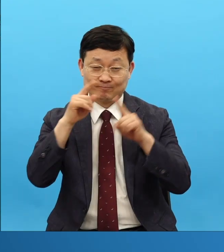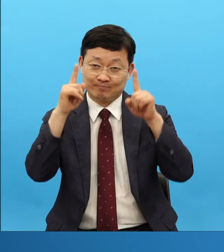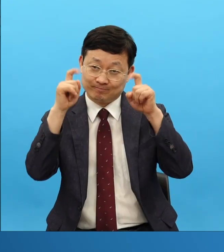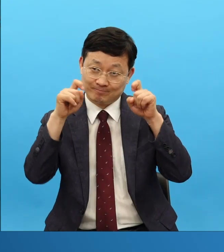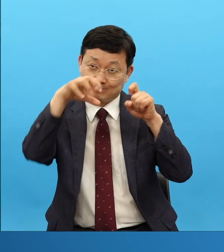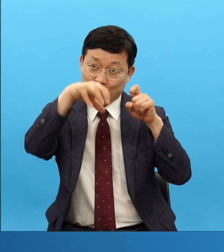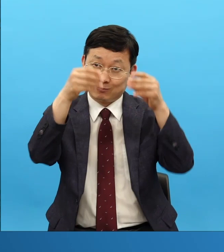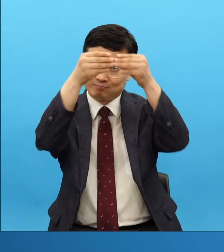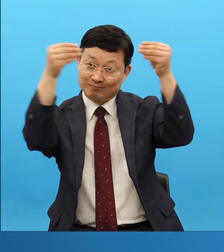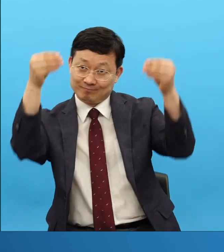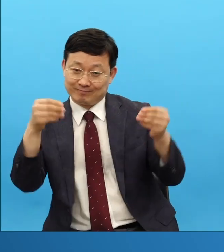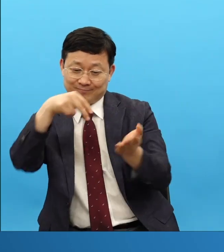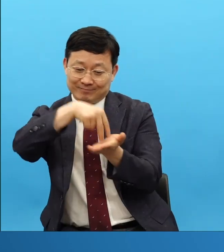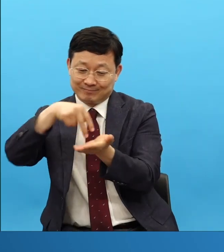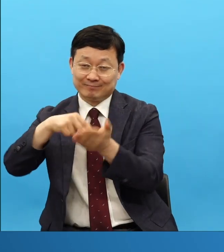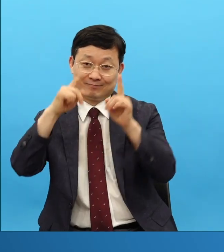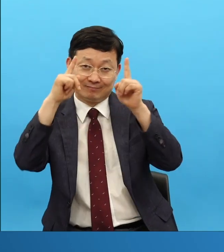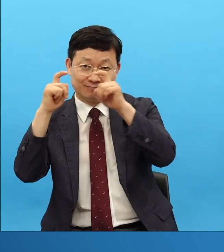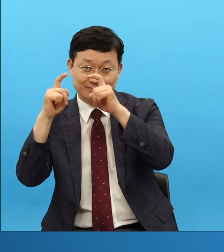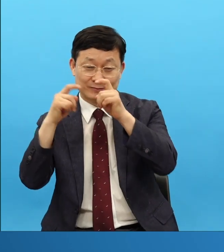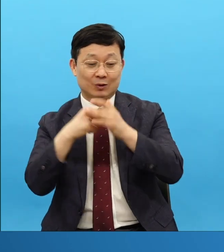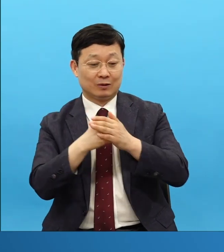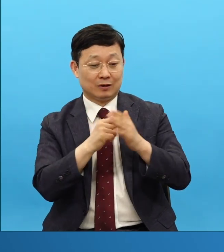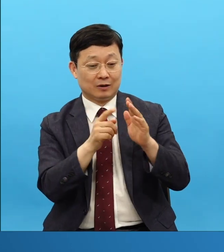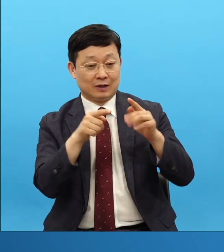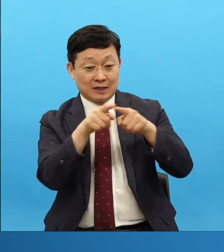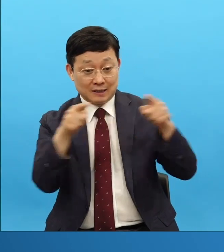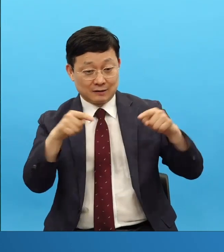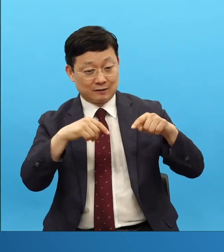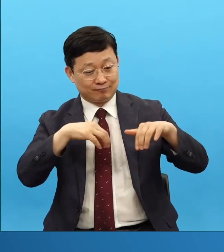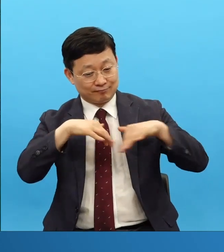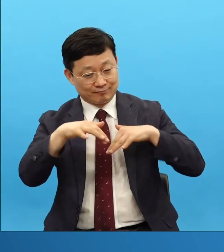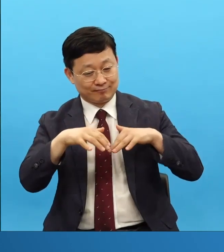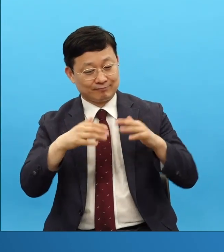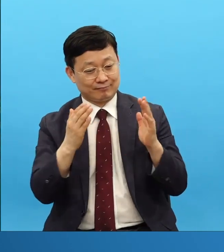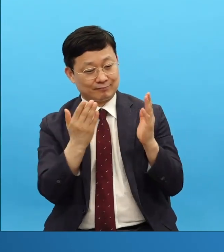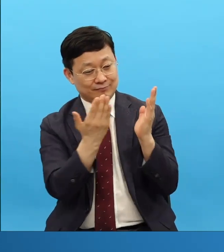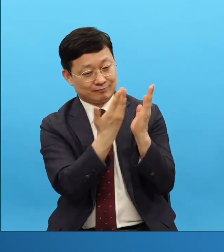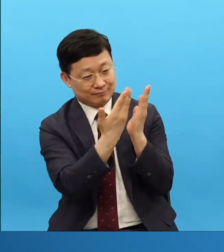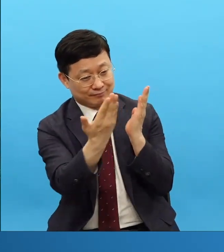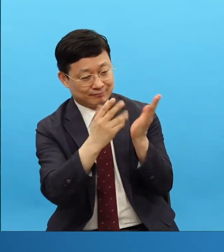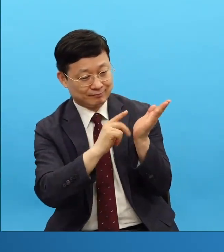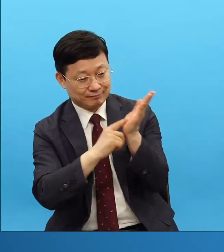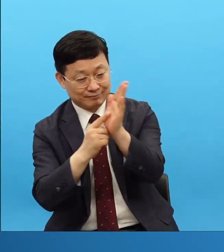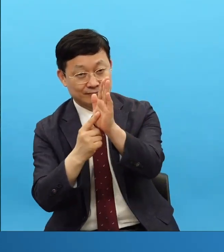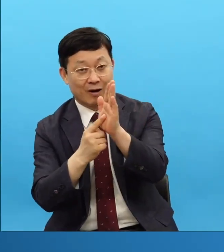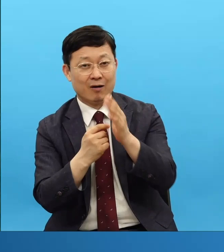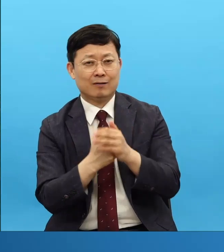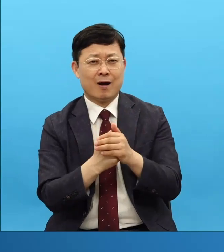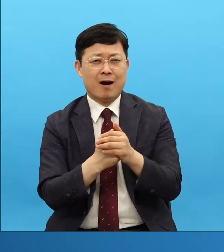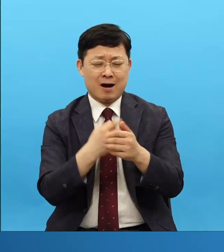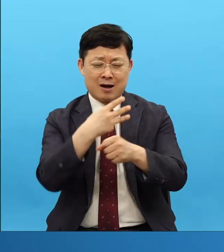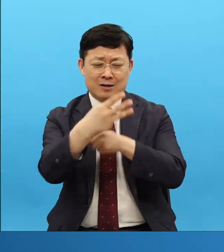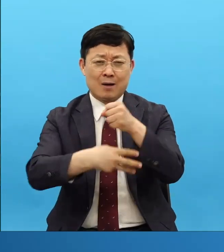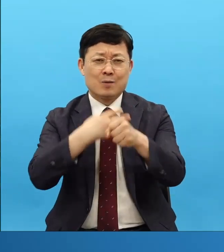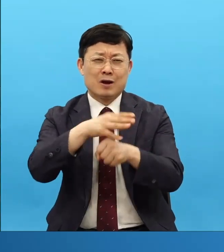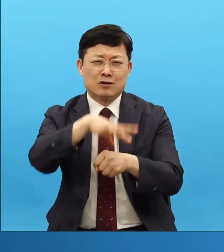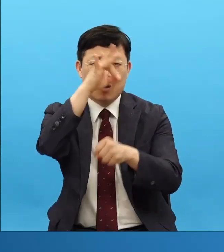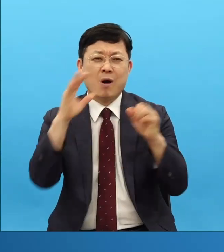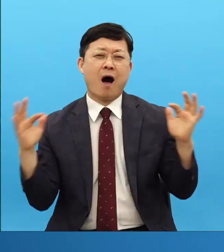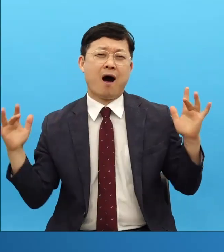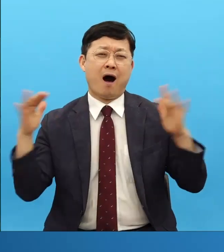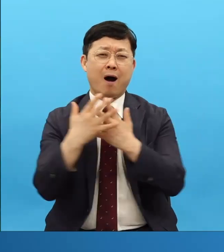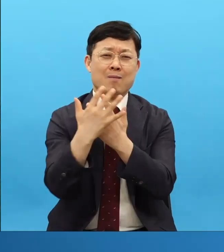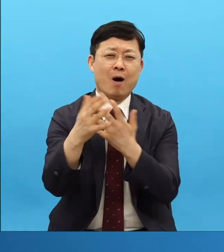2층에 준비된 부스에서 랩넌트 문화를 즐기시기 바랍니다. 3년 만에 많은 인원이 모이기 때문에 혼잡할 수 있습니다.